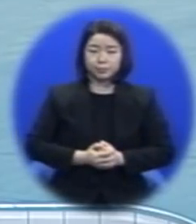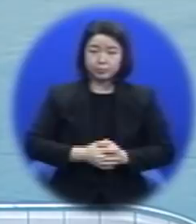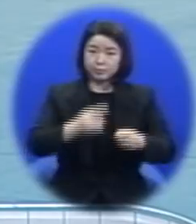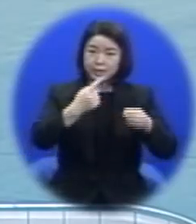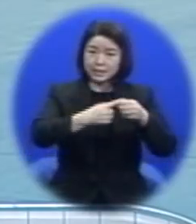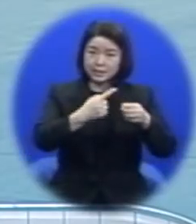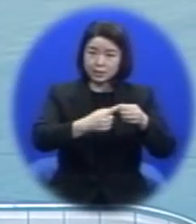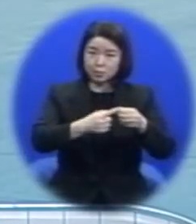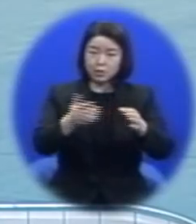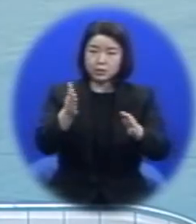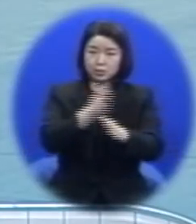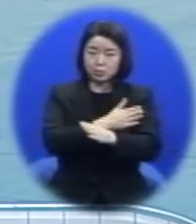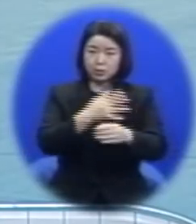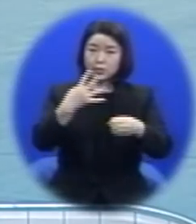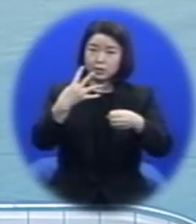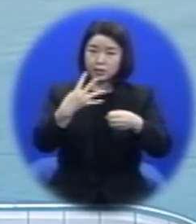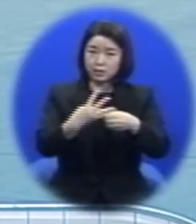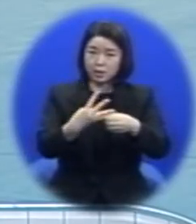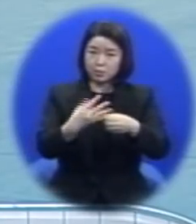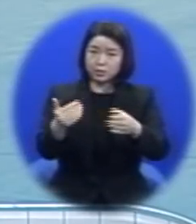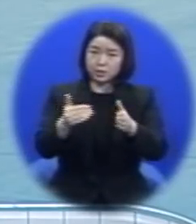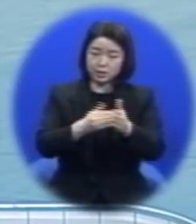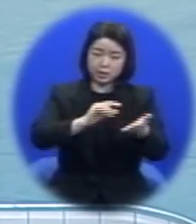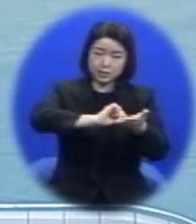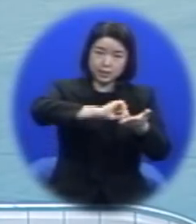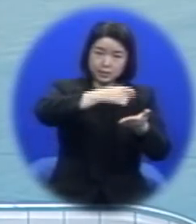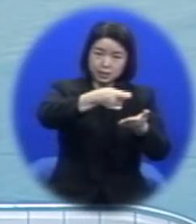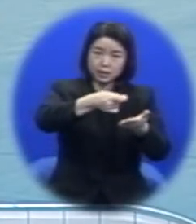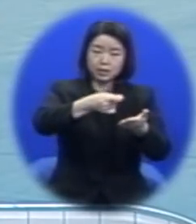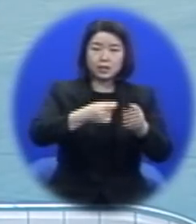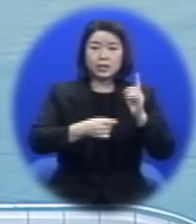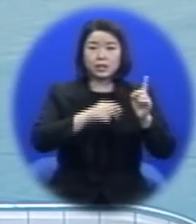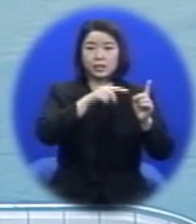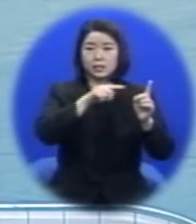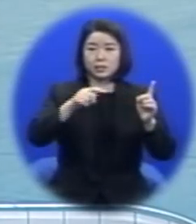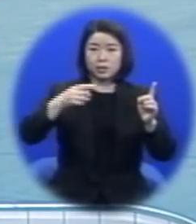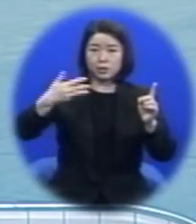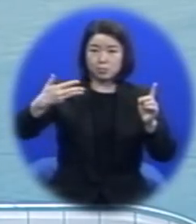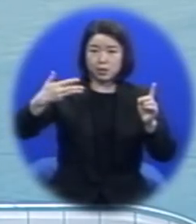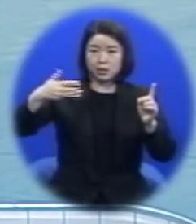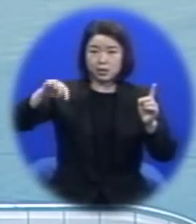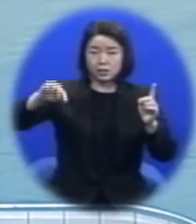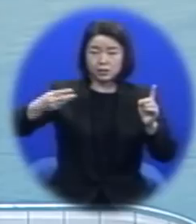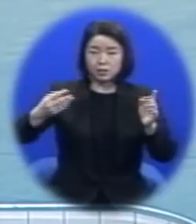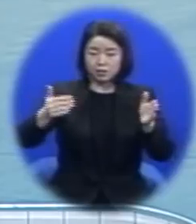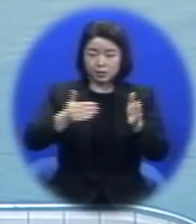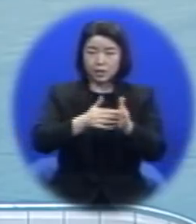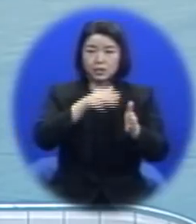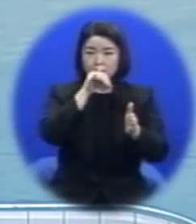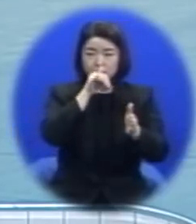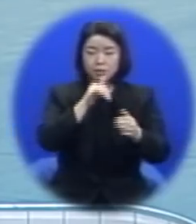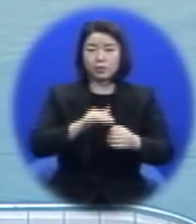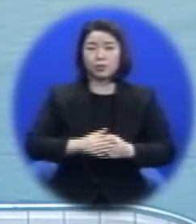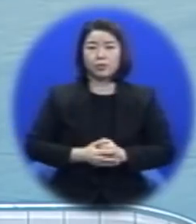첫 번째부터 네 번째 봉인이 떼어질 때까지 1절부터 8절까지 나옵니다. 근데